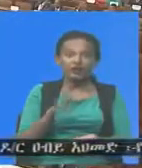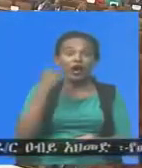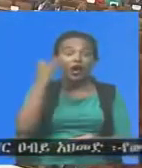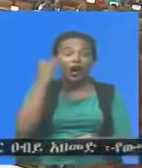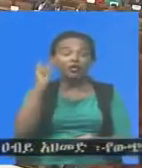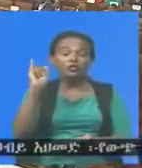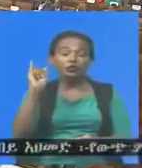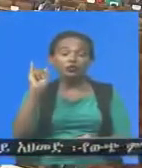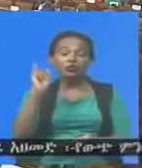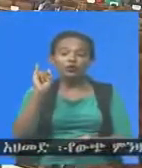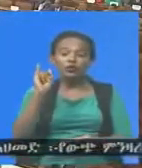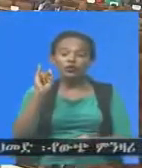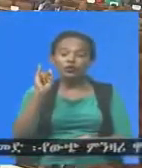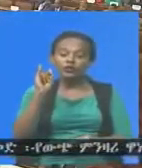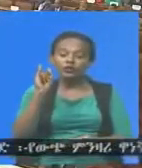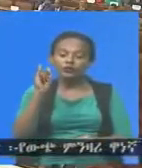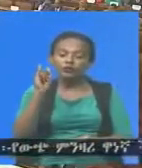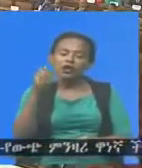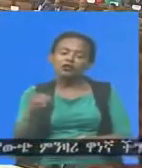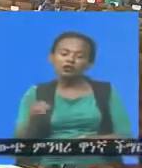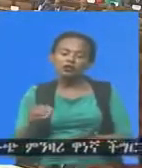ሐሳቡ መገዛቱ በጣም ደስ ይለኛል ግን